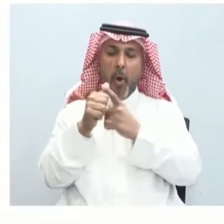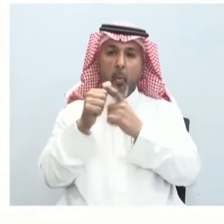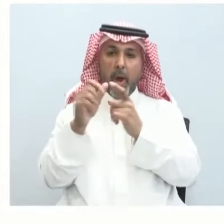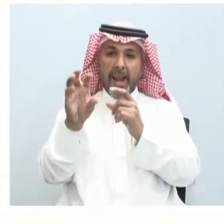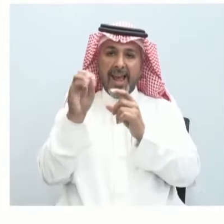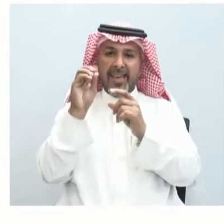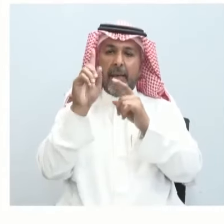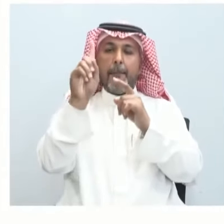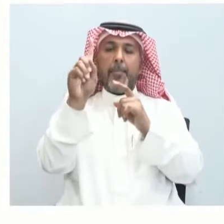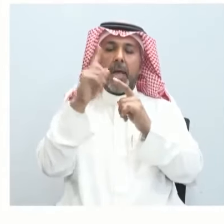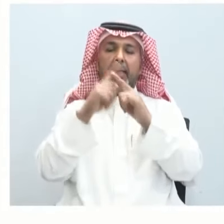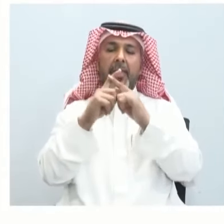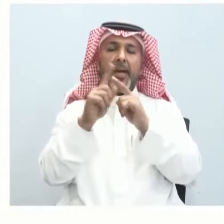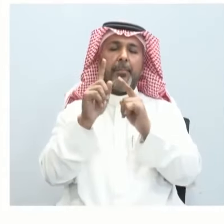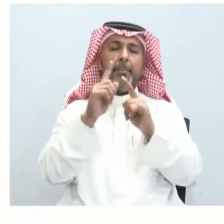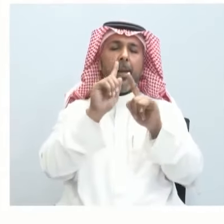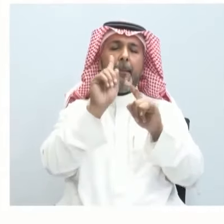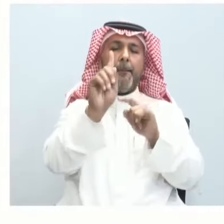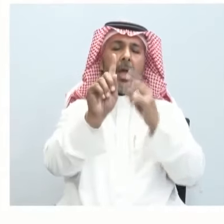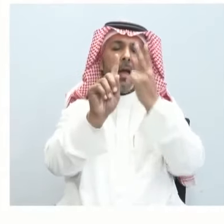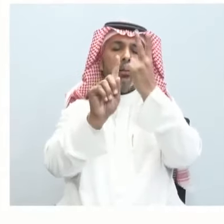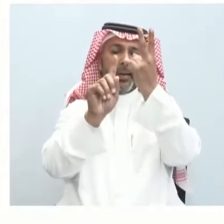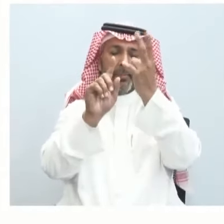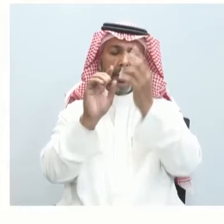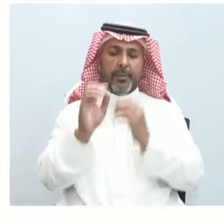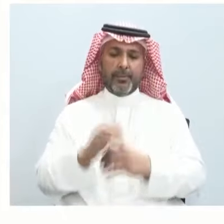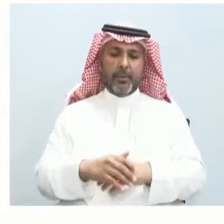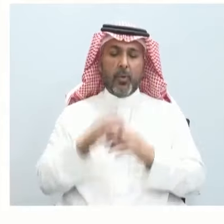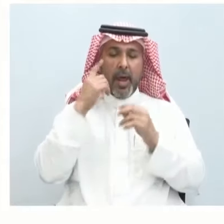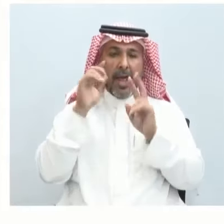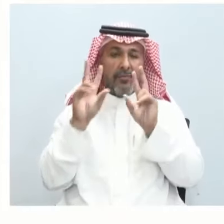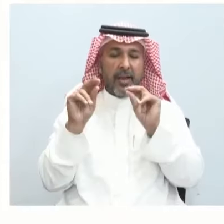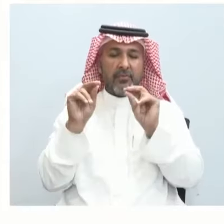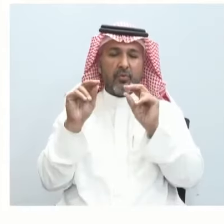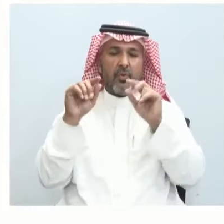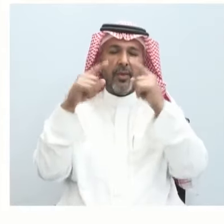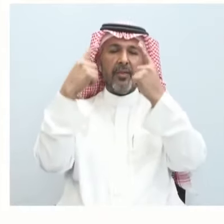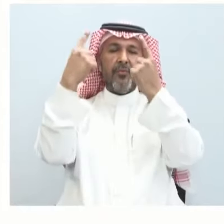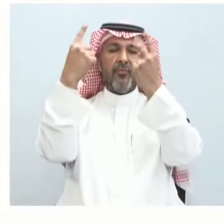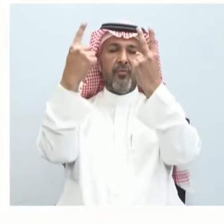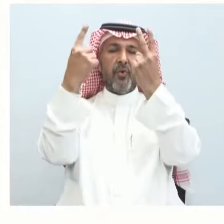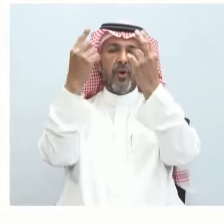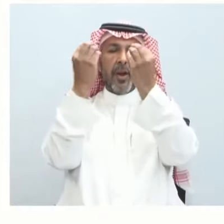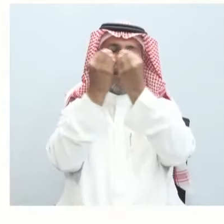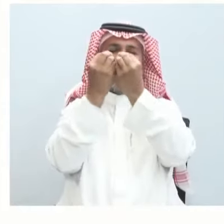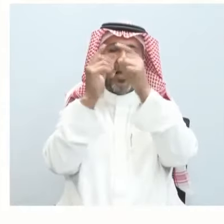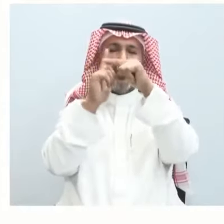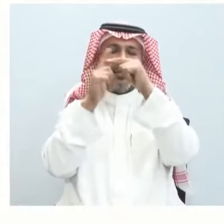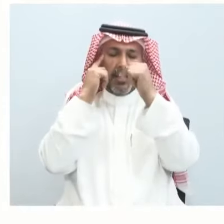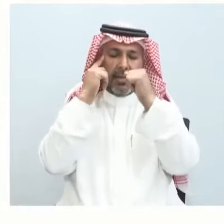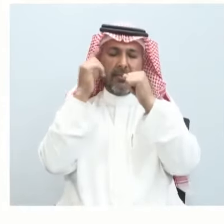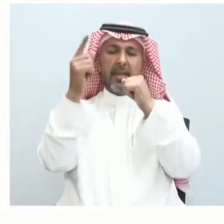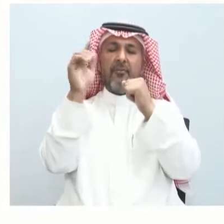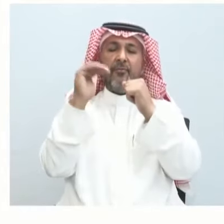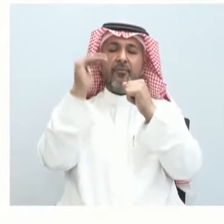بانه عند ضرب وحيدات الحد نقوم بجمع الاسس هنا اس واحد وهنا اس اثنين اذا لم يكتب اس نعلم بان هذا